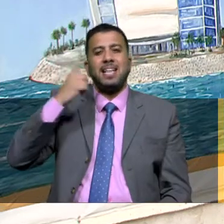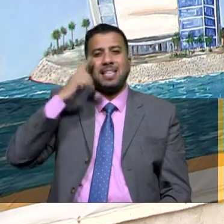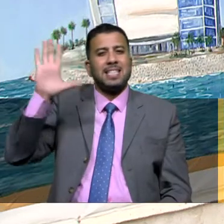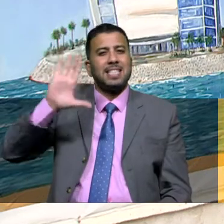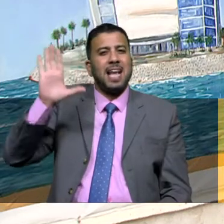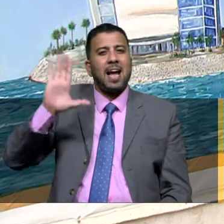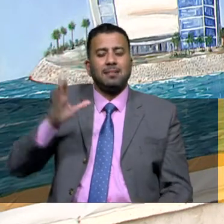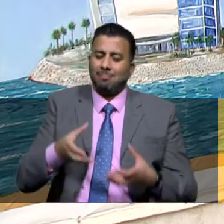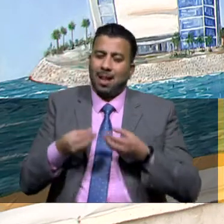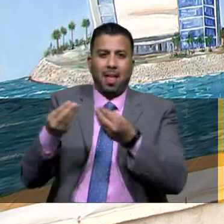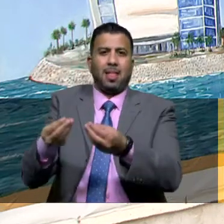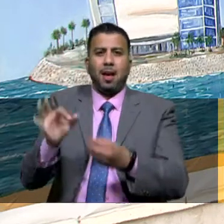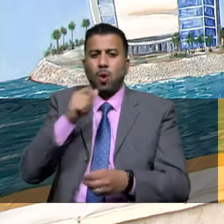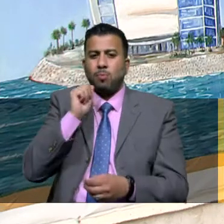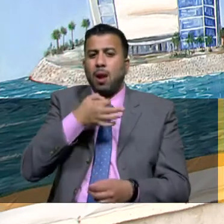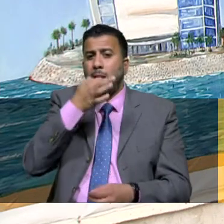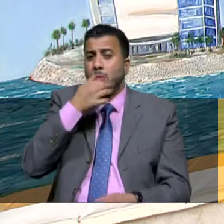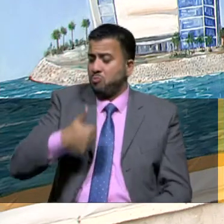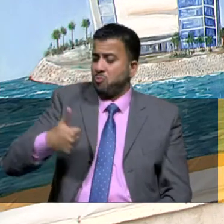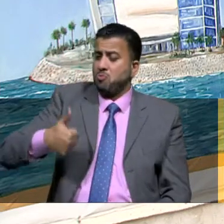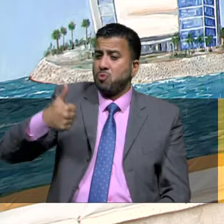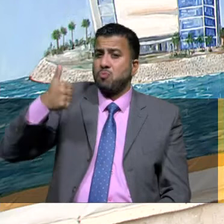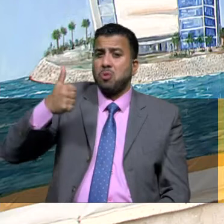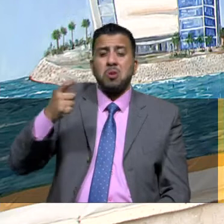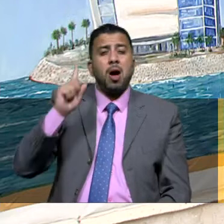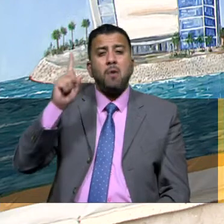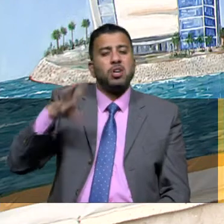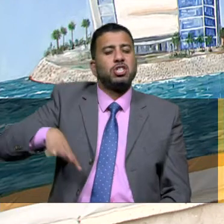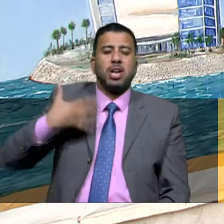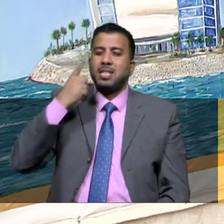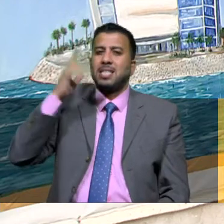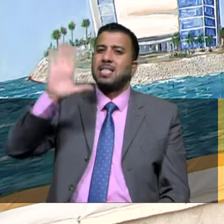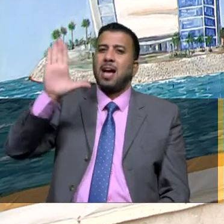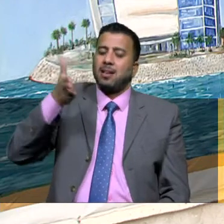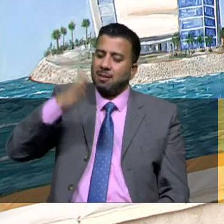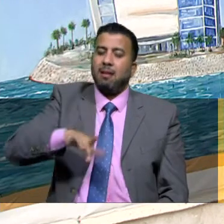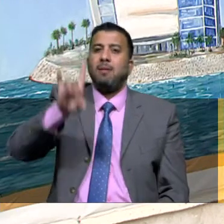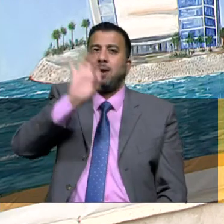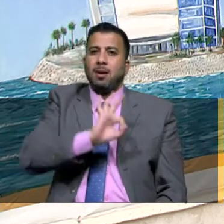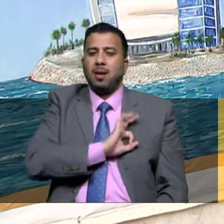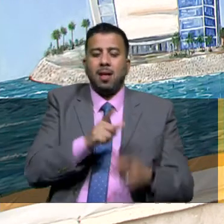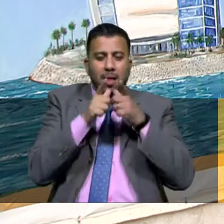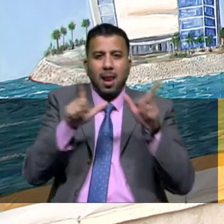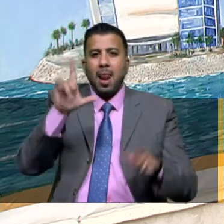إنتاج جداريات تتحدث عن إنجازات مؤسس الإمارات رحمه الله. لأخبار